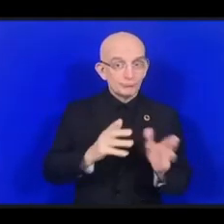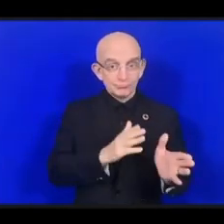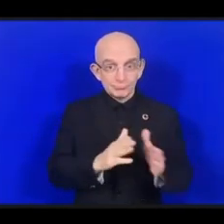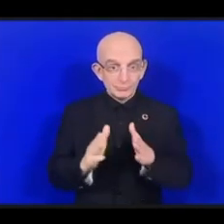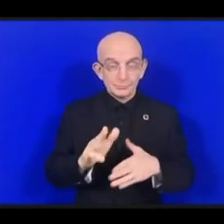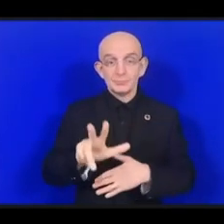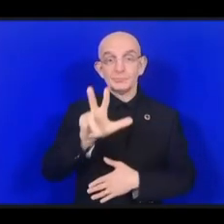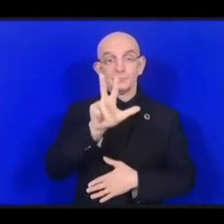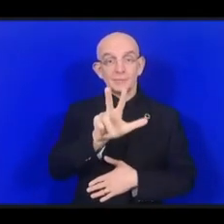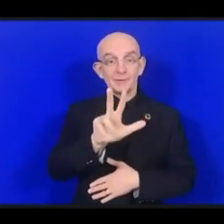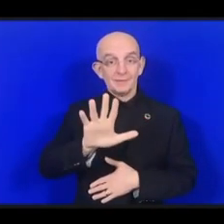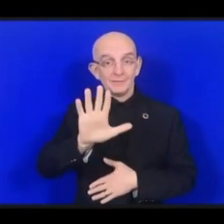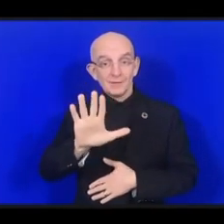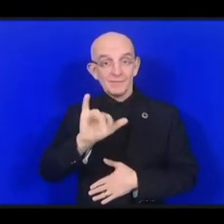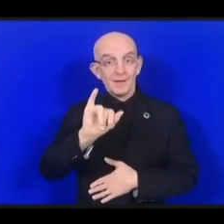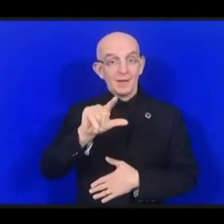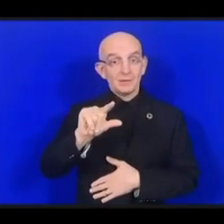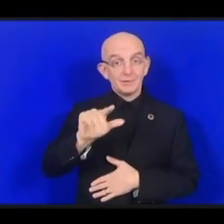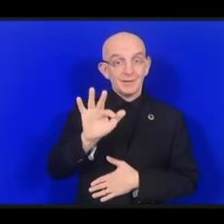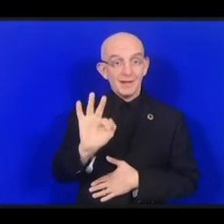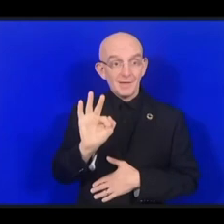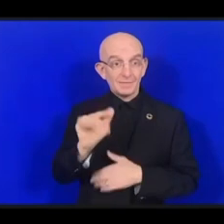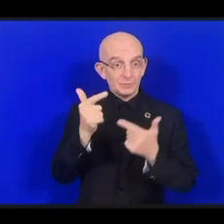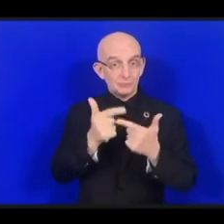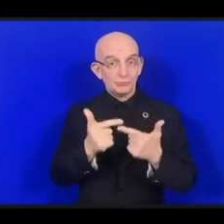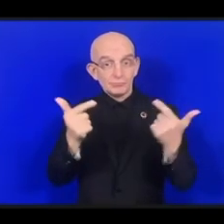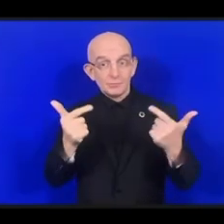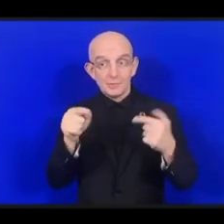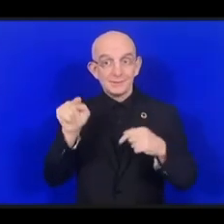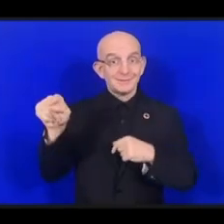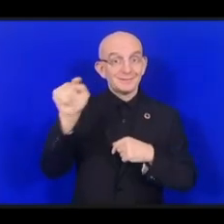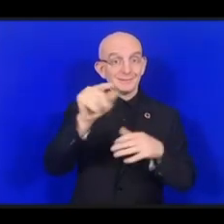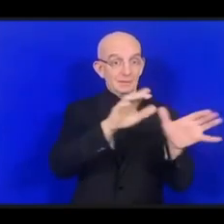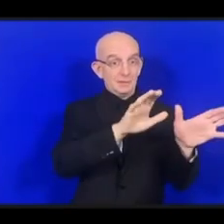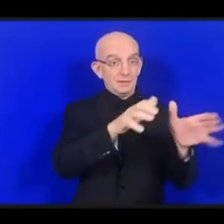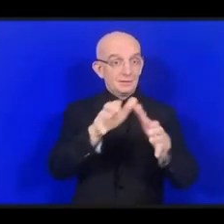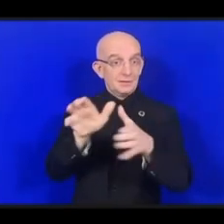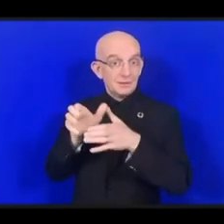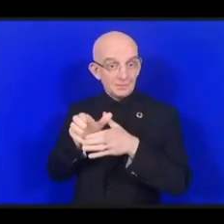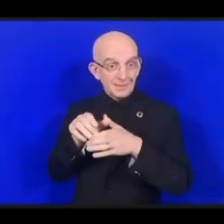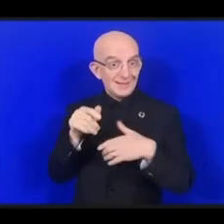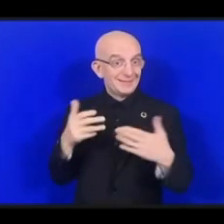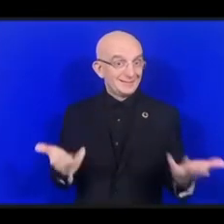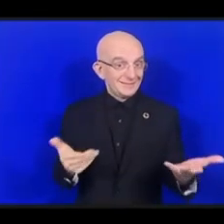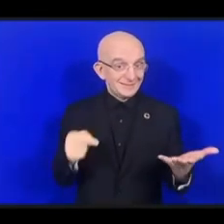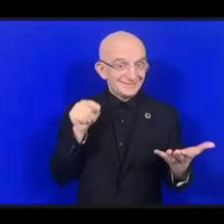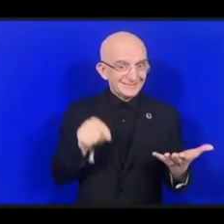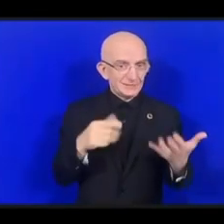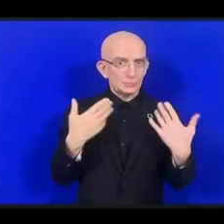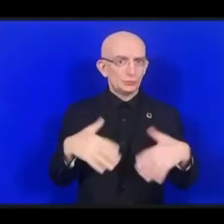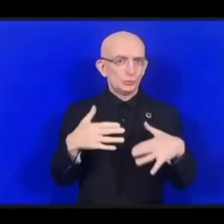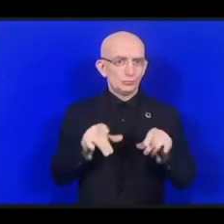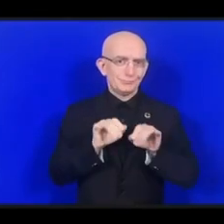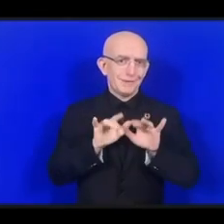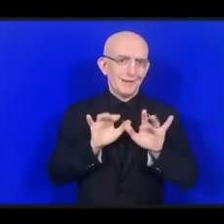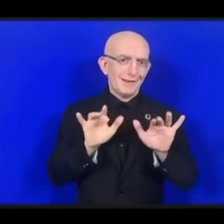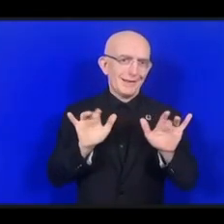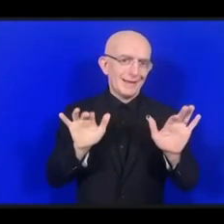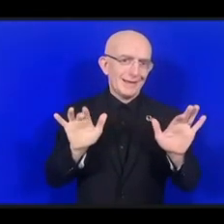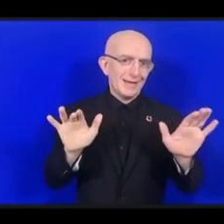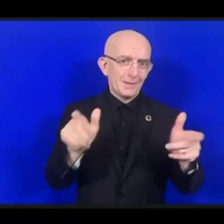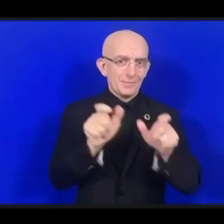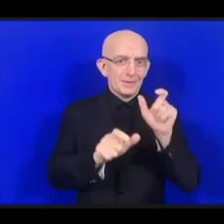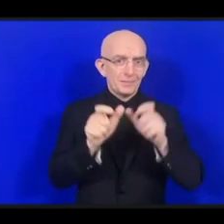participants en ligne de contribuer au succès de ce forum mais ces chiffres à eux seuls ne